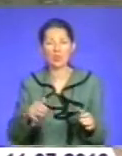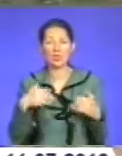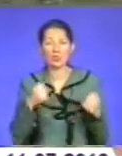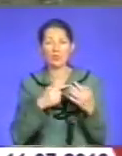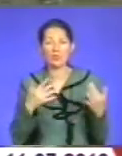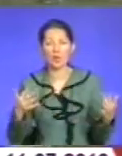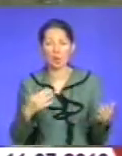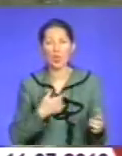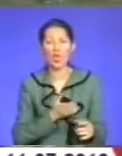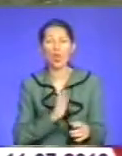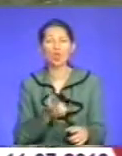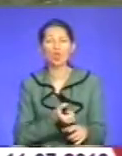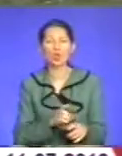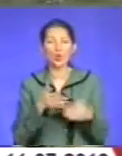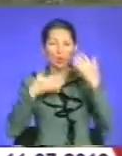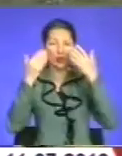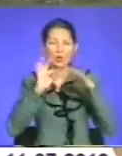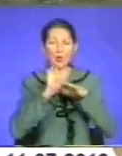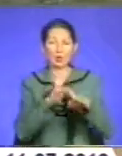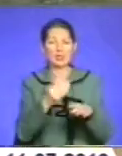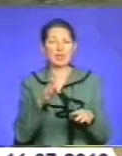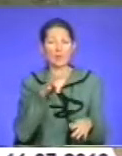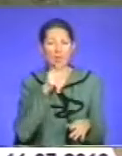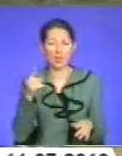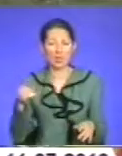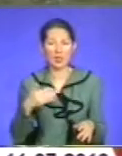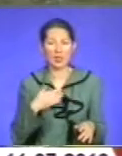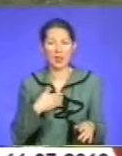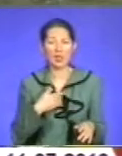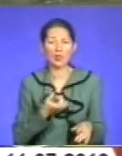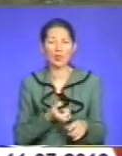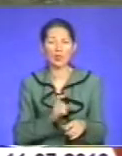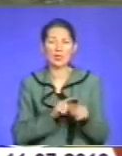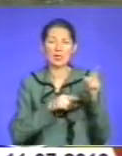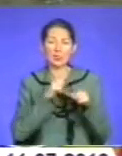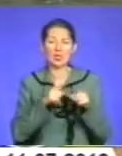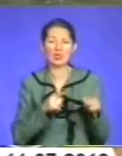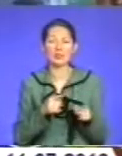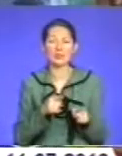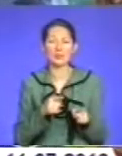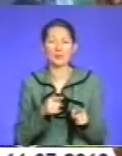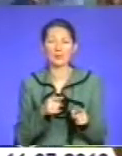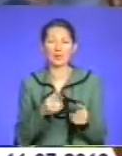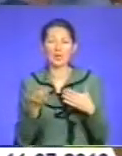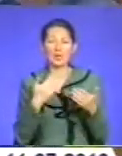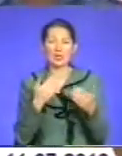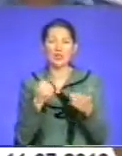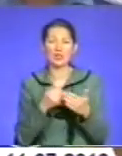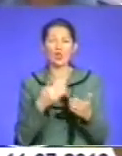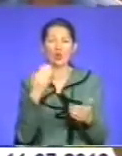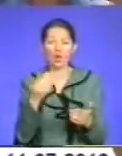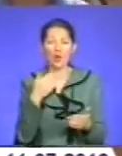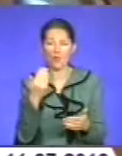було дуже весело проводити з ними час. І мене змінилось велике ставлення до них.